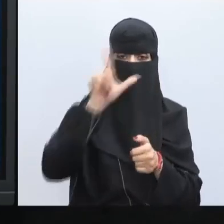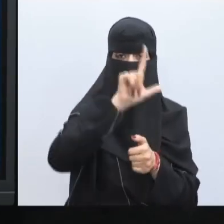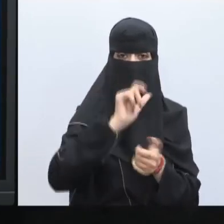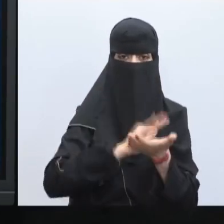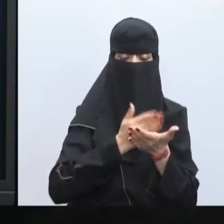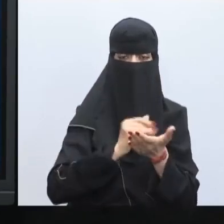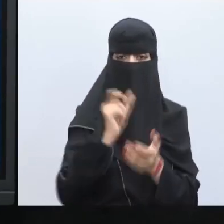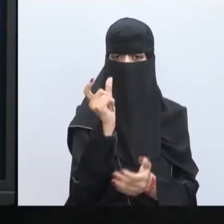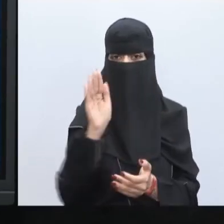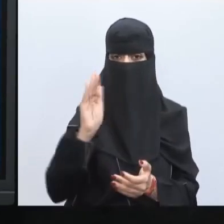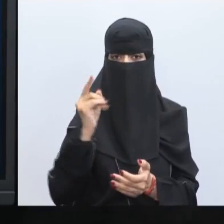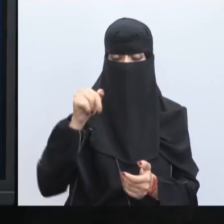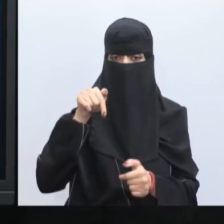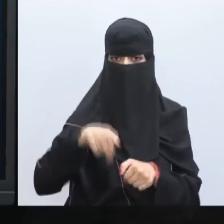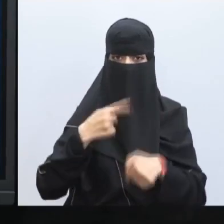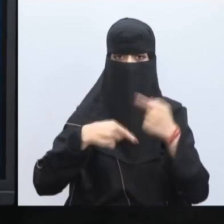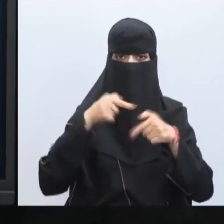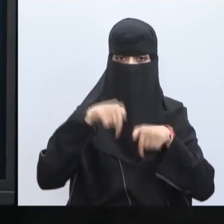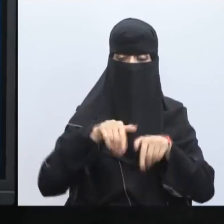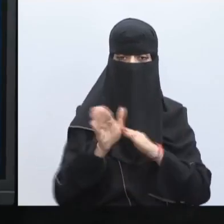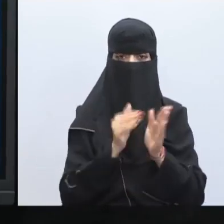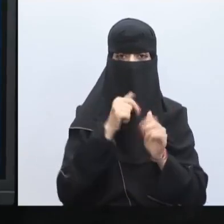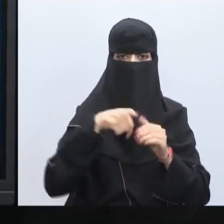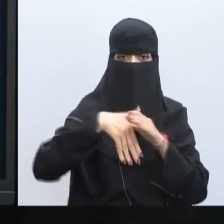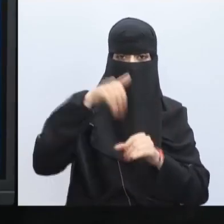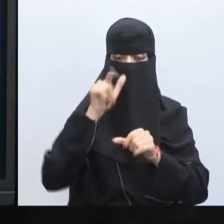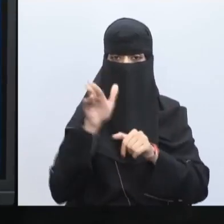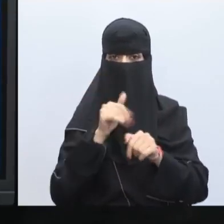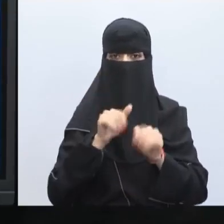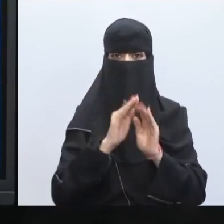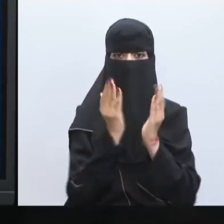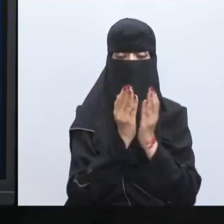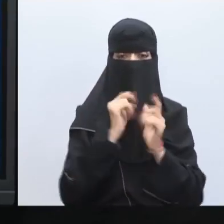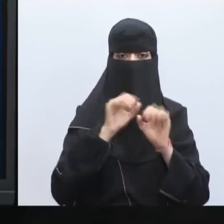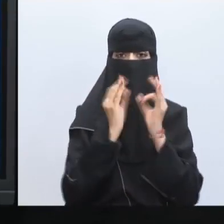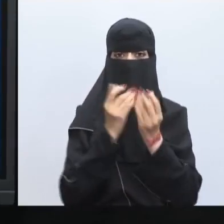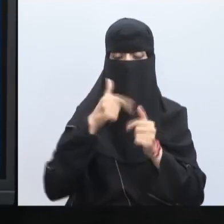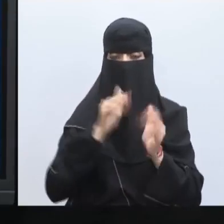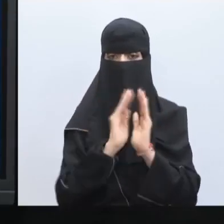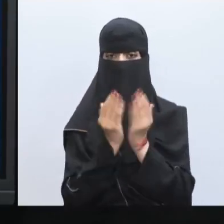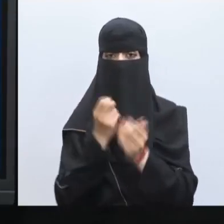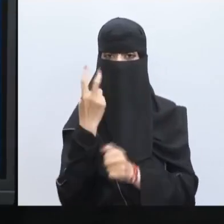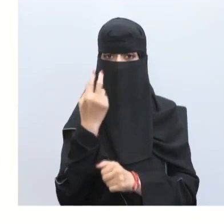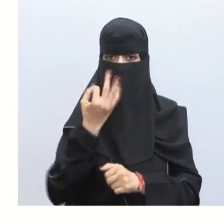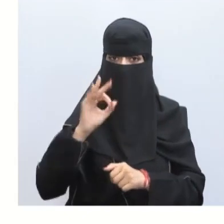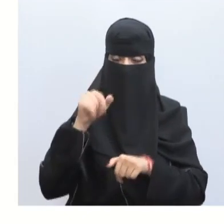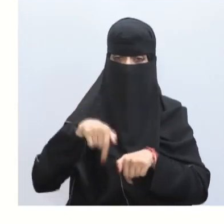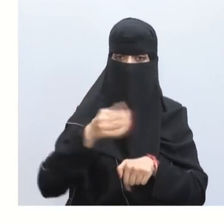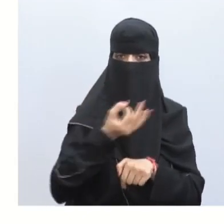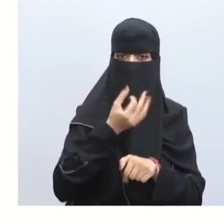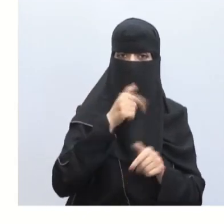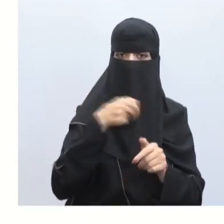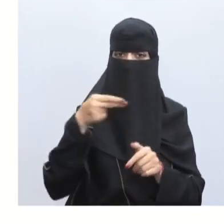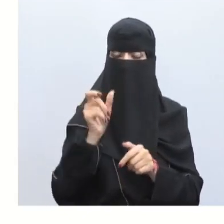نصر اليوم سوف نتحدث في منهج الدراسات الاجتماعيه للصف الثاني المتوسط اليوم سوف نتكلم